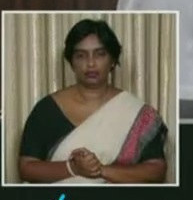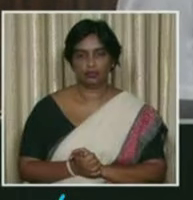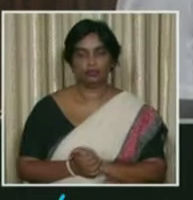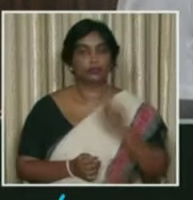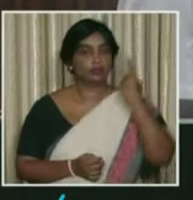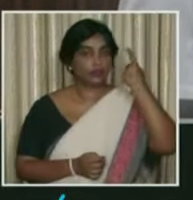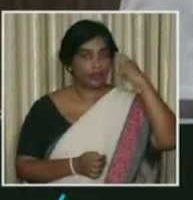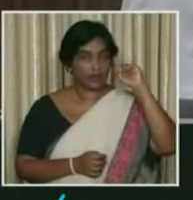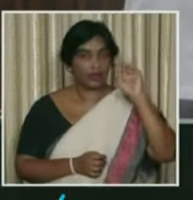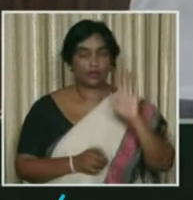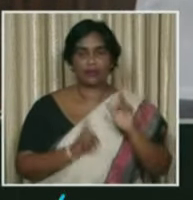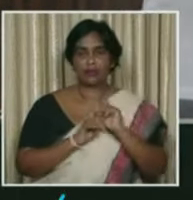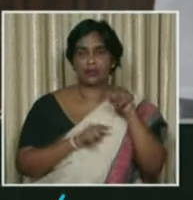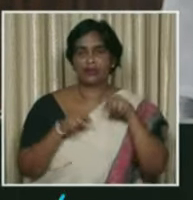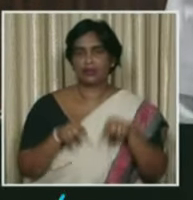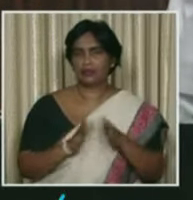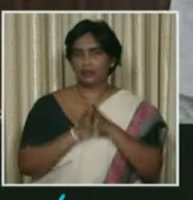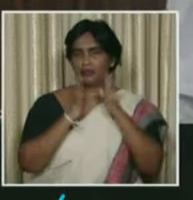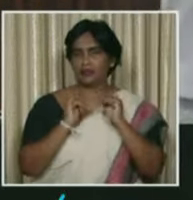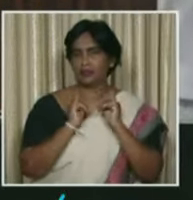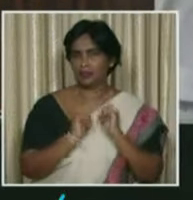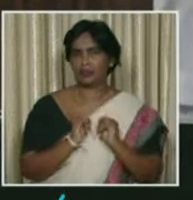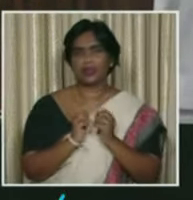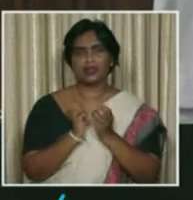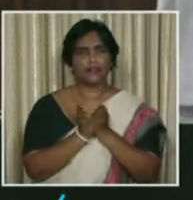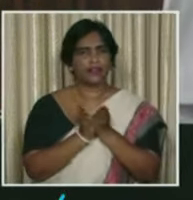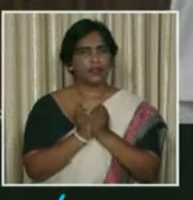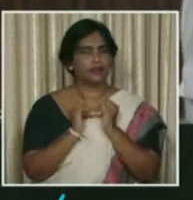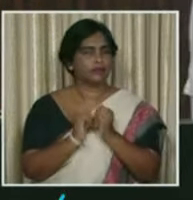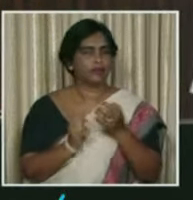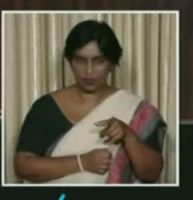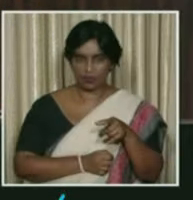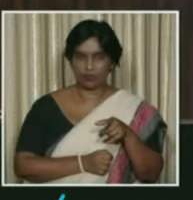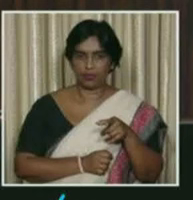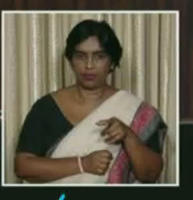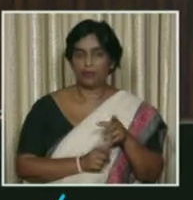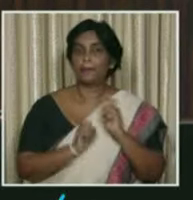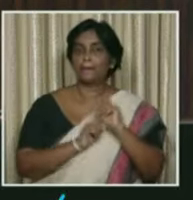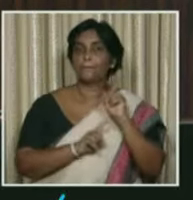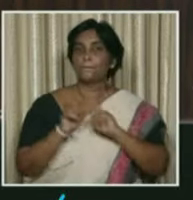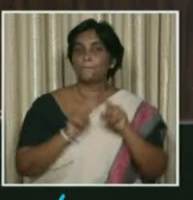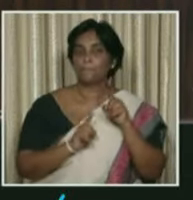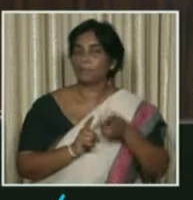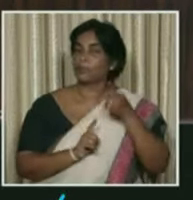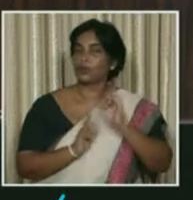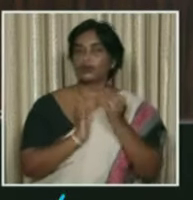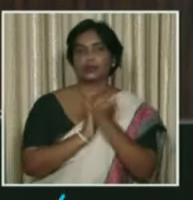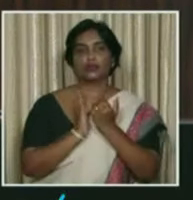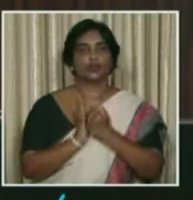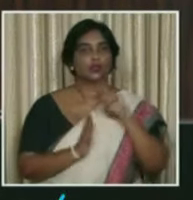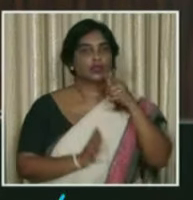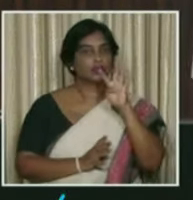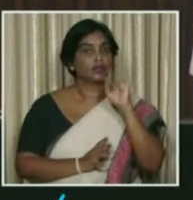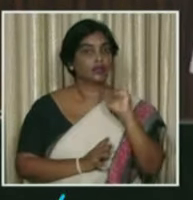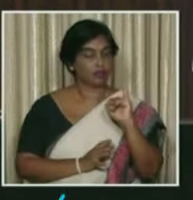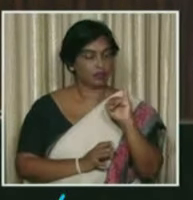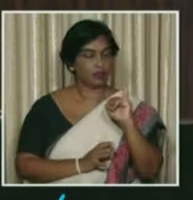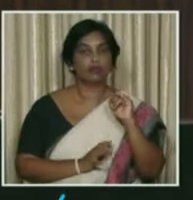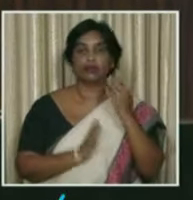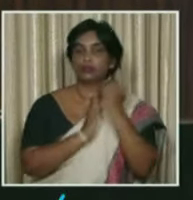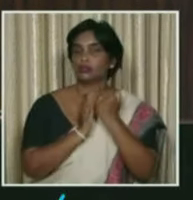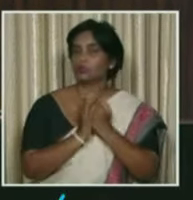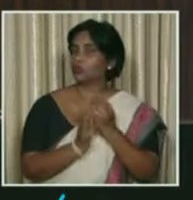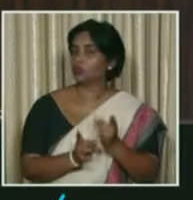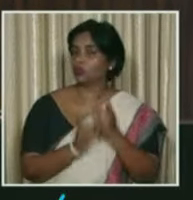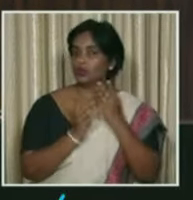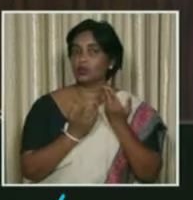Iye dina sabhave sidu barapatala vinaya virodhi tattema tarehe hela dakina athara parlimentuwe sthavara niyoga 146 hi vidividhana